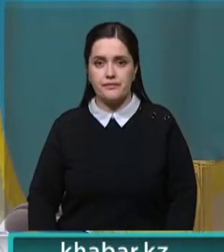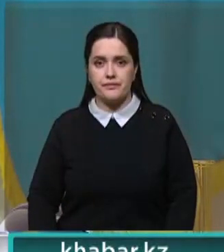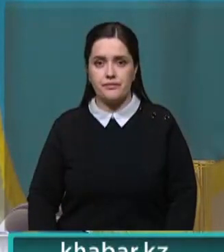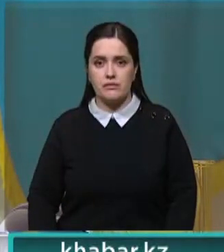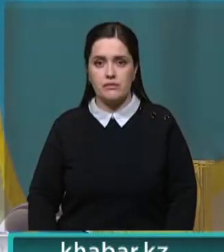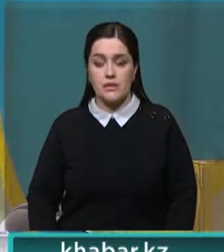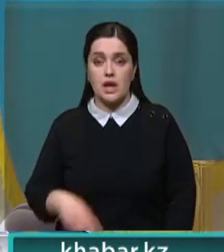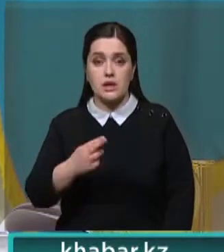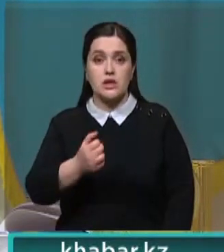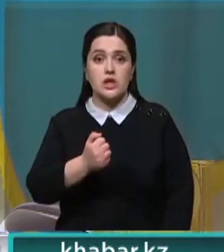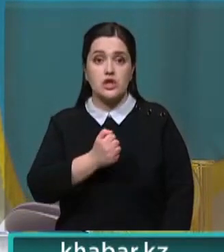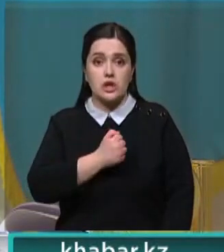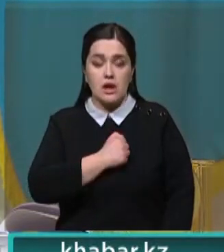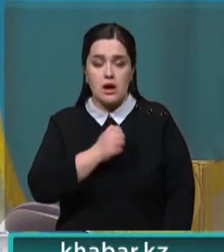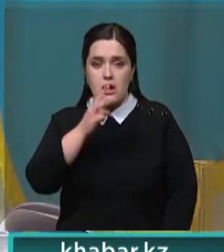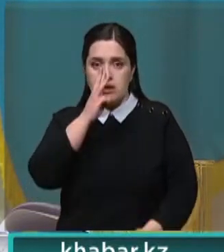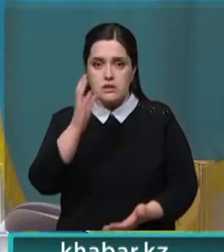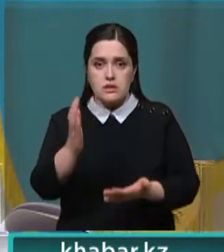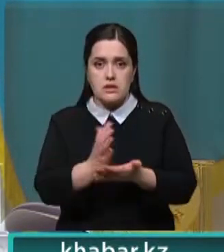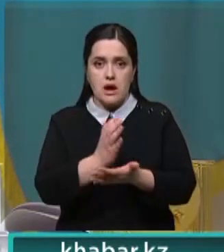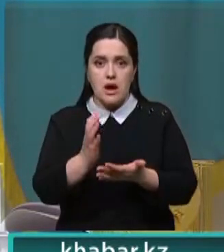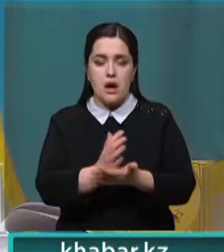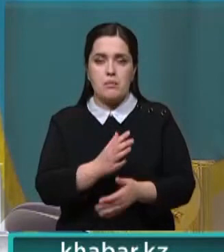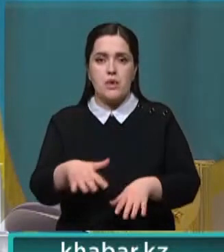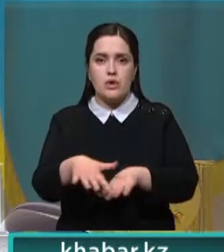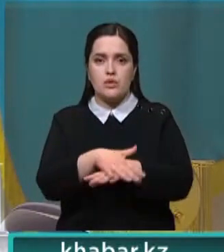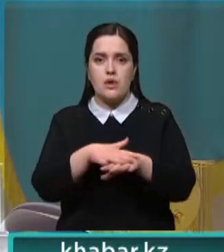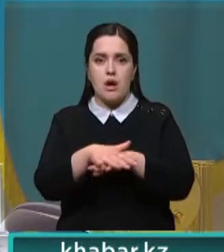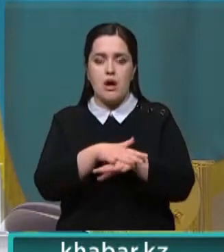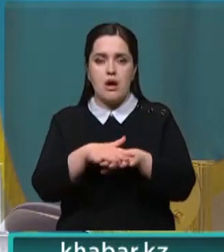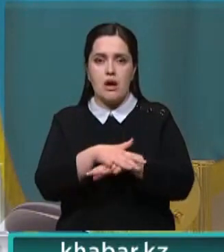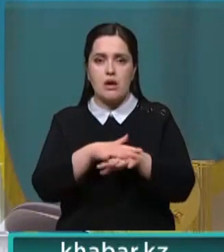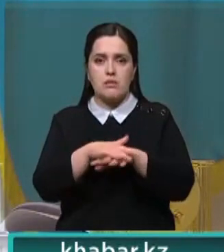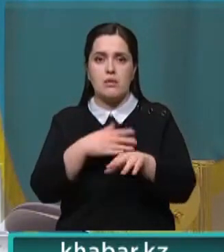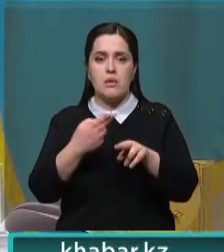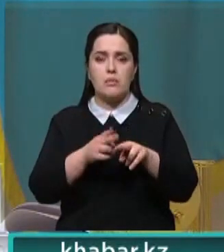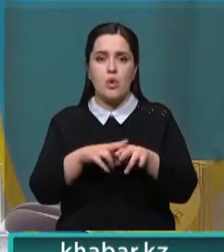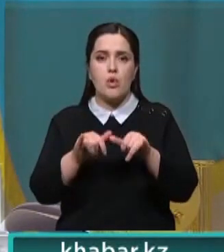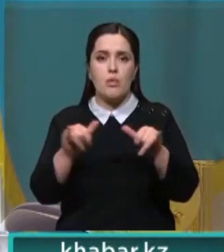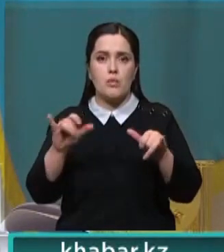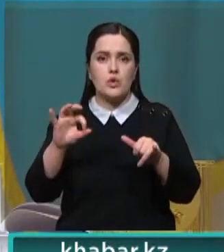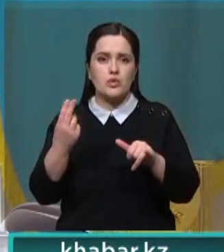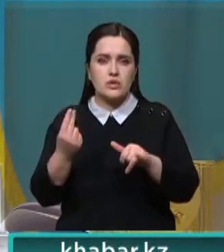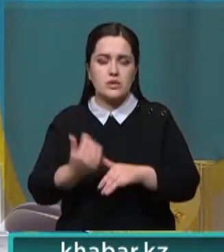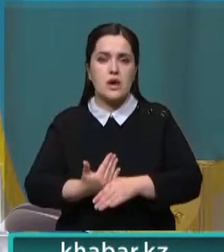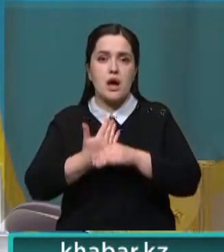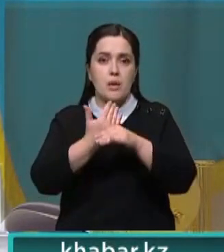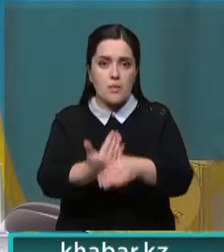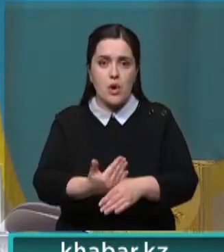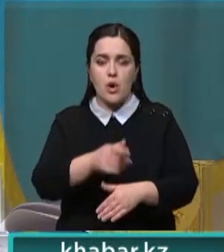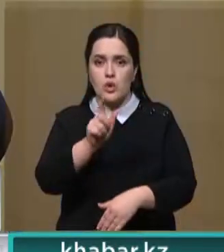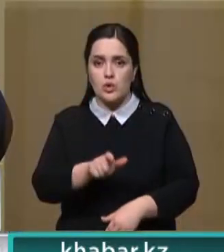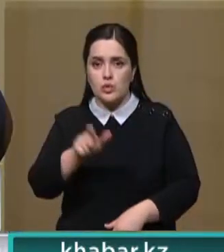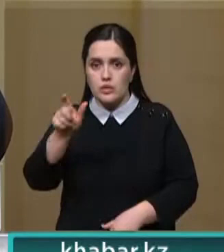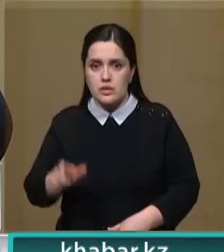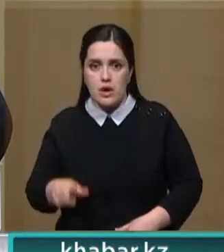К сожалению, в последнее время доходы населения увеличились не за счет улучшения экономики, а за счет социальных трансфертов. Немало людей,